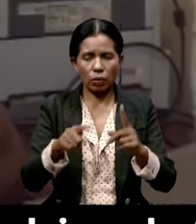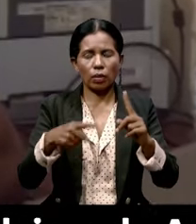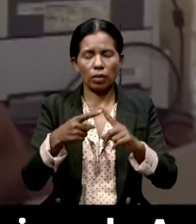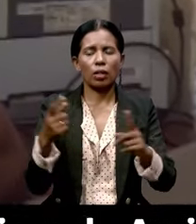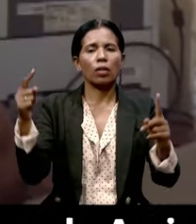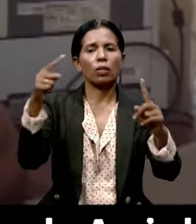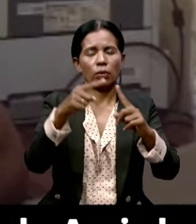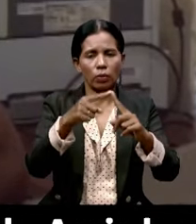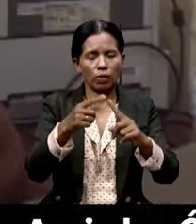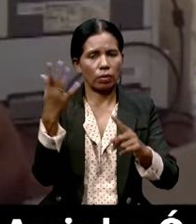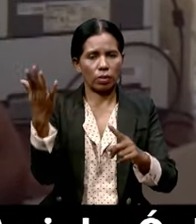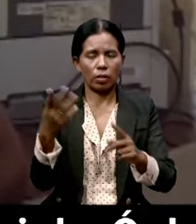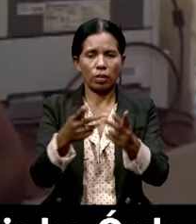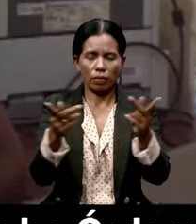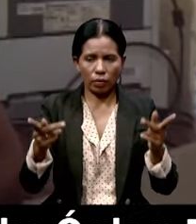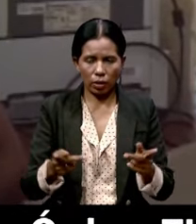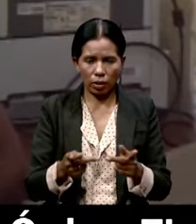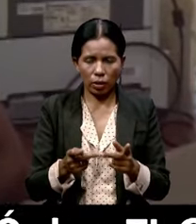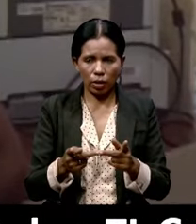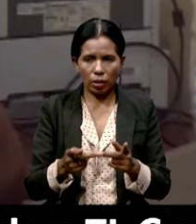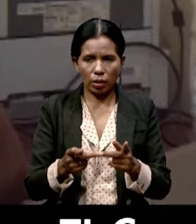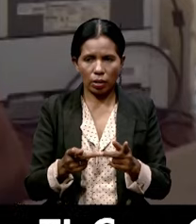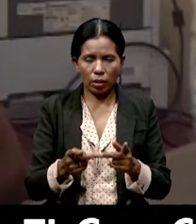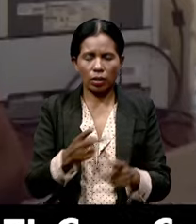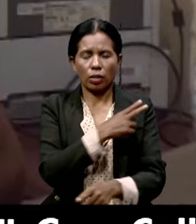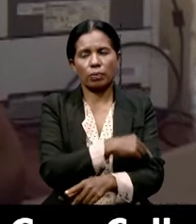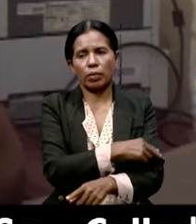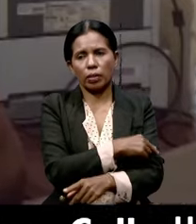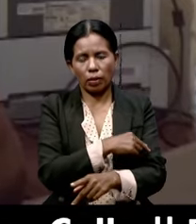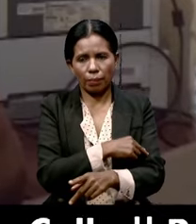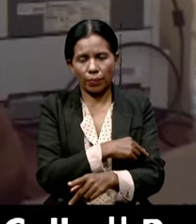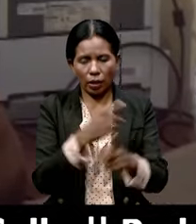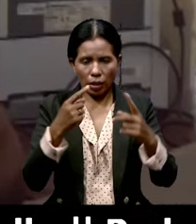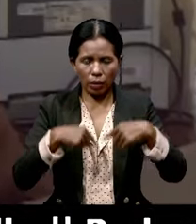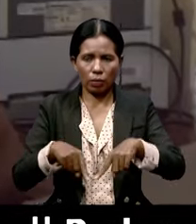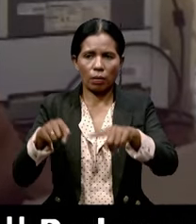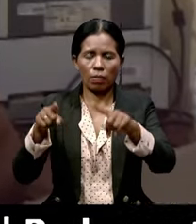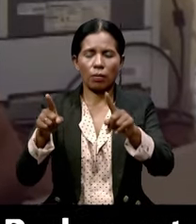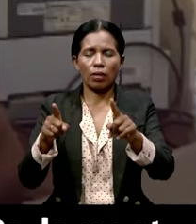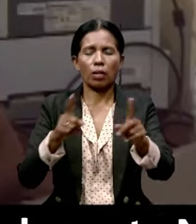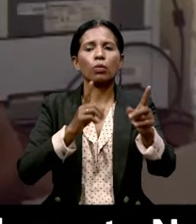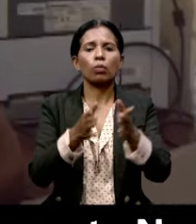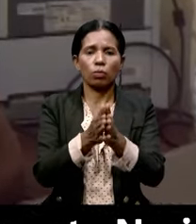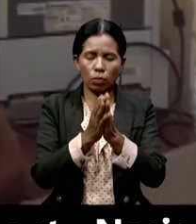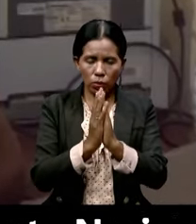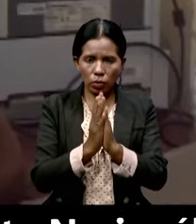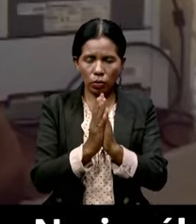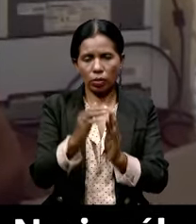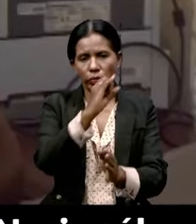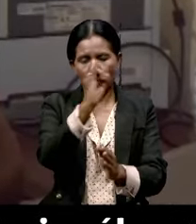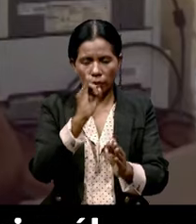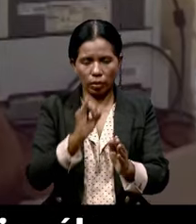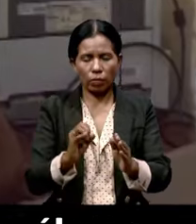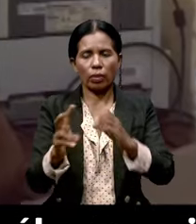ia fati nomas baya hospital atau ba halo konfirmasaun ho vitima